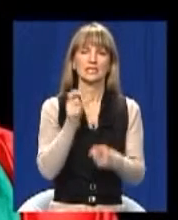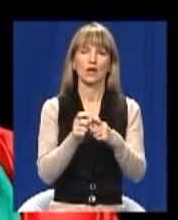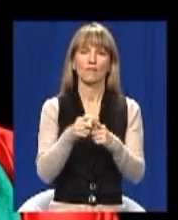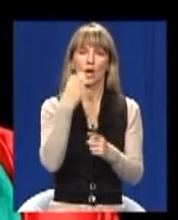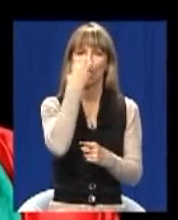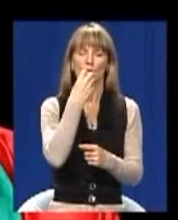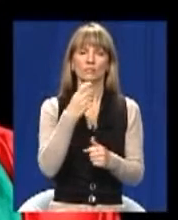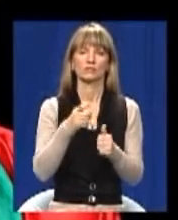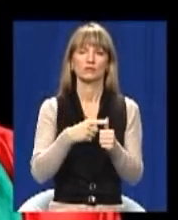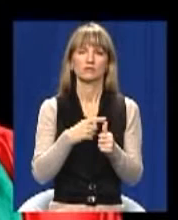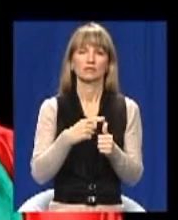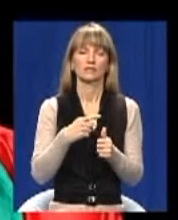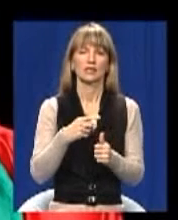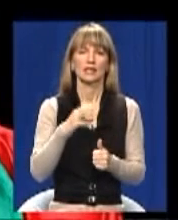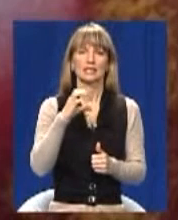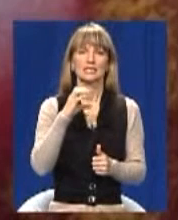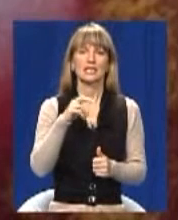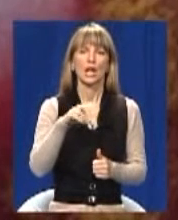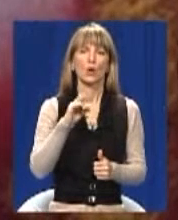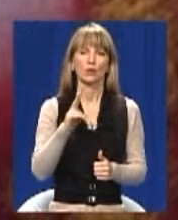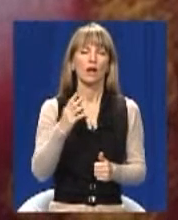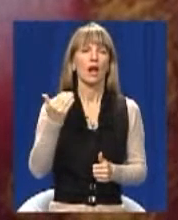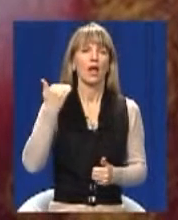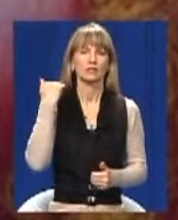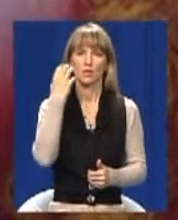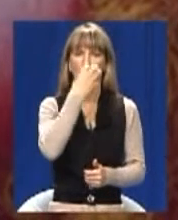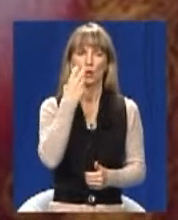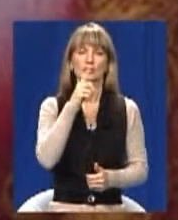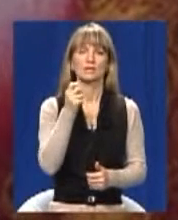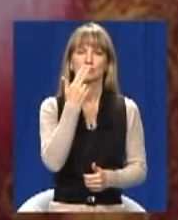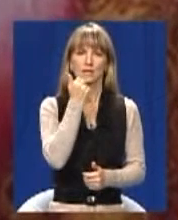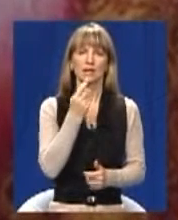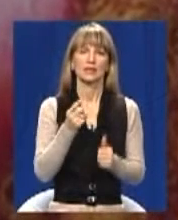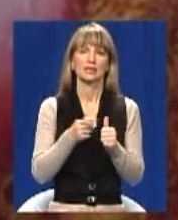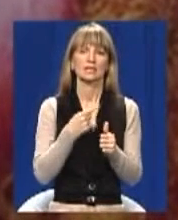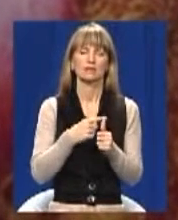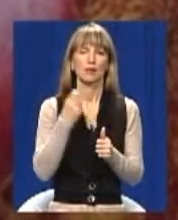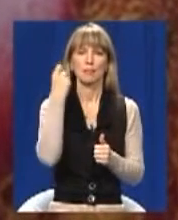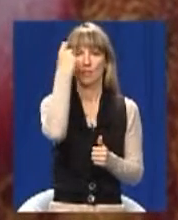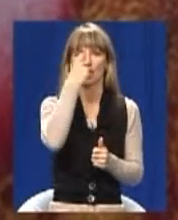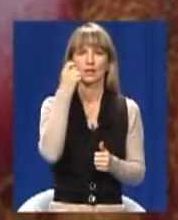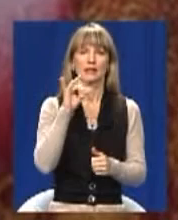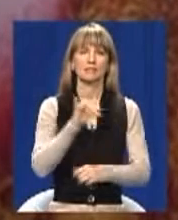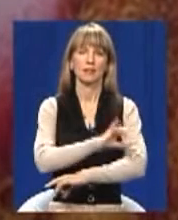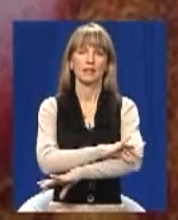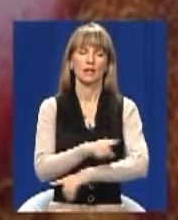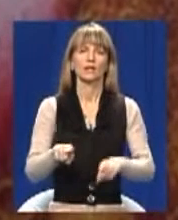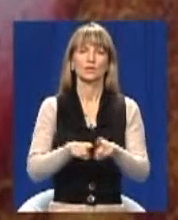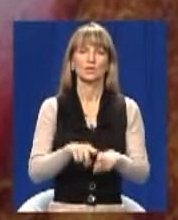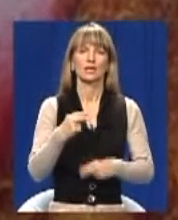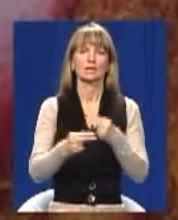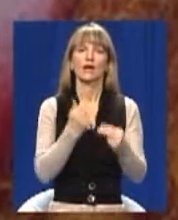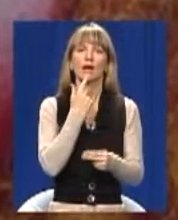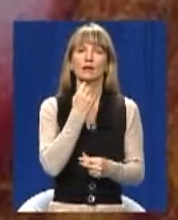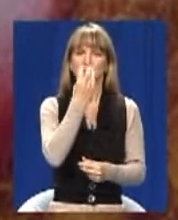означає «силюк» – неотесаний, невихована людина. Раніше клоунами зазвичай називали п'яниць і бідняків. Звідси і традиційний